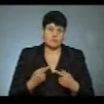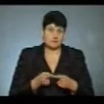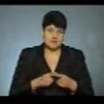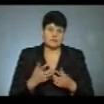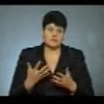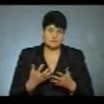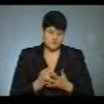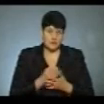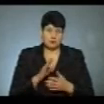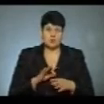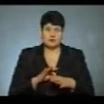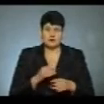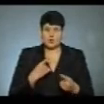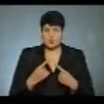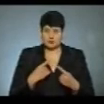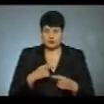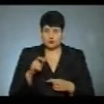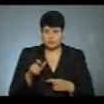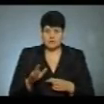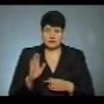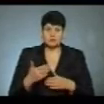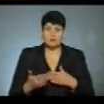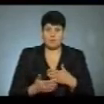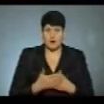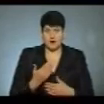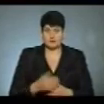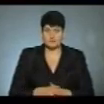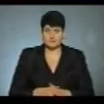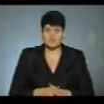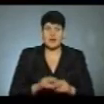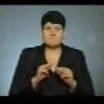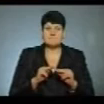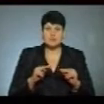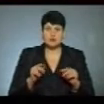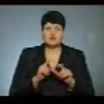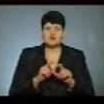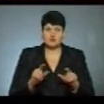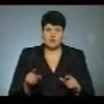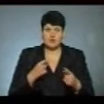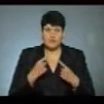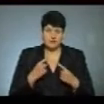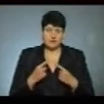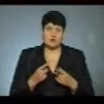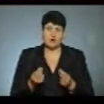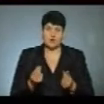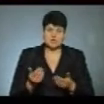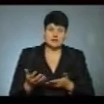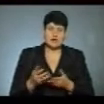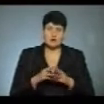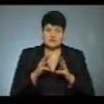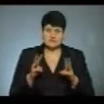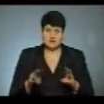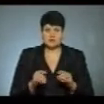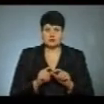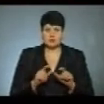ми будемо проведена розмова, людина це буде, звичайно, покарана. Педагоги школи-ліцею кажуть, грошей на освячення навчального закладу